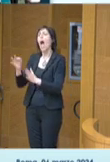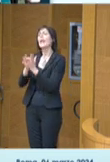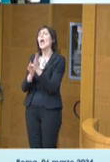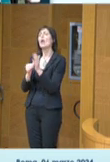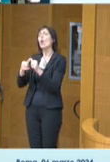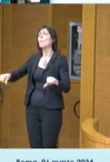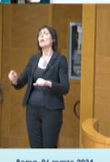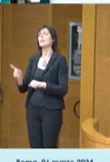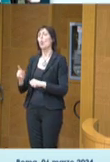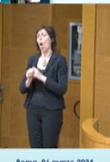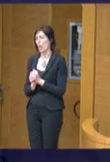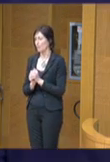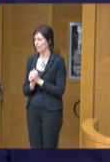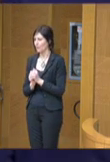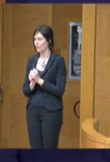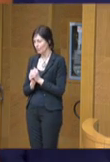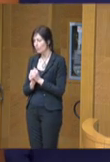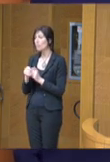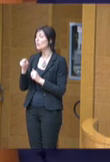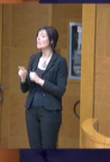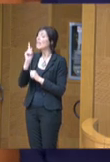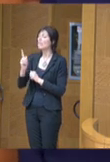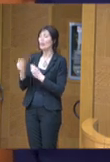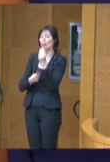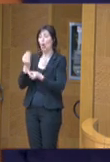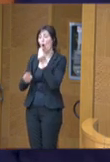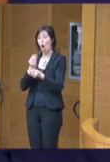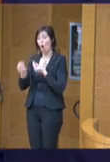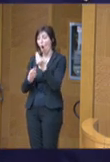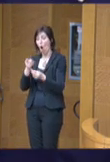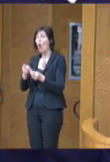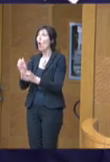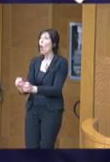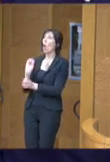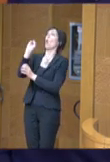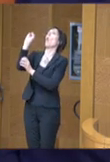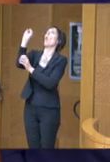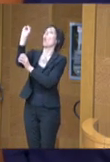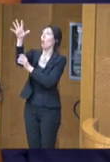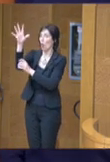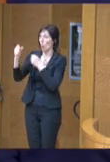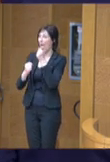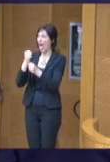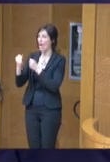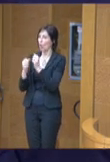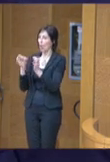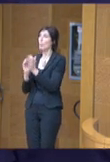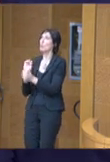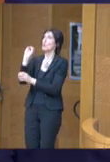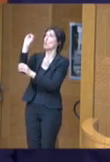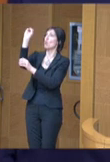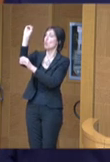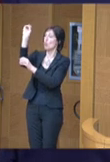regola fondamentale è che non può essere concluso il gioco col tiro a canestro, quindi azione punto, se